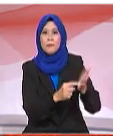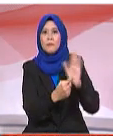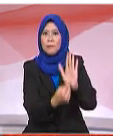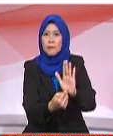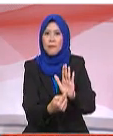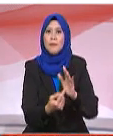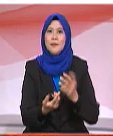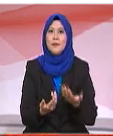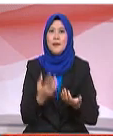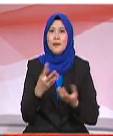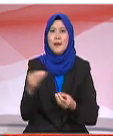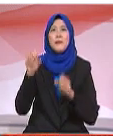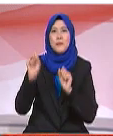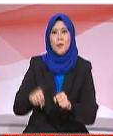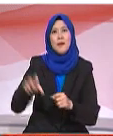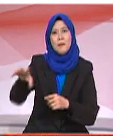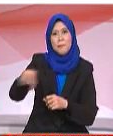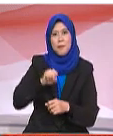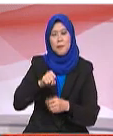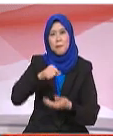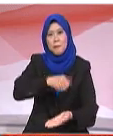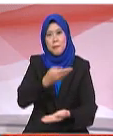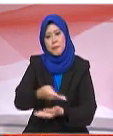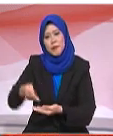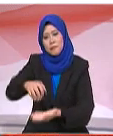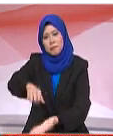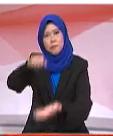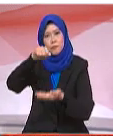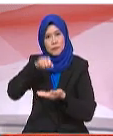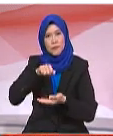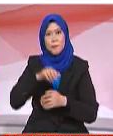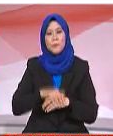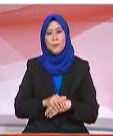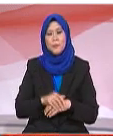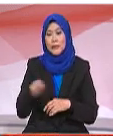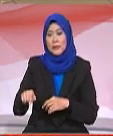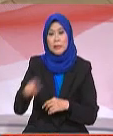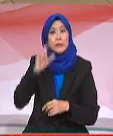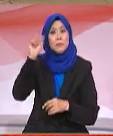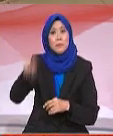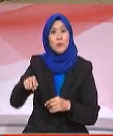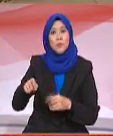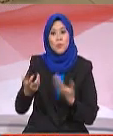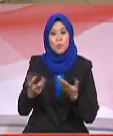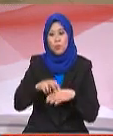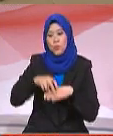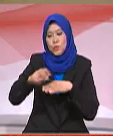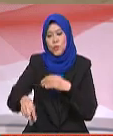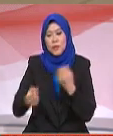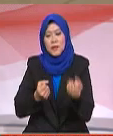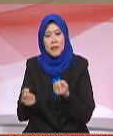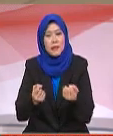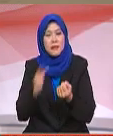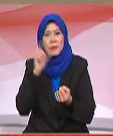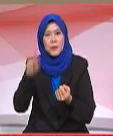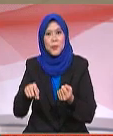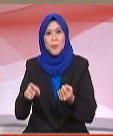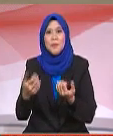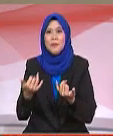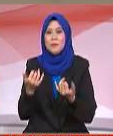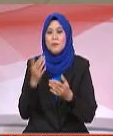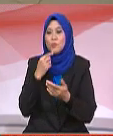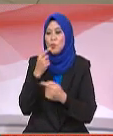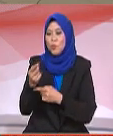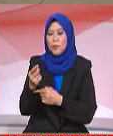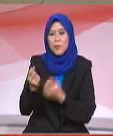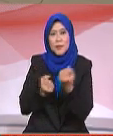barang-barang bantuan itulah, makanan itu. Dan mereka tidak perlu turun daripada kenderaan, malah kita punya petugas yang kita tugaskan